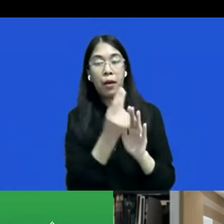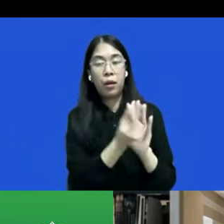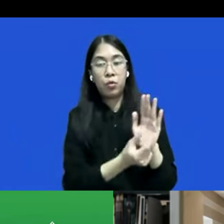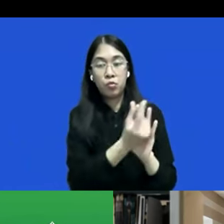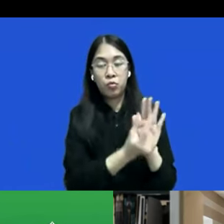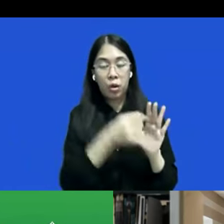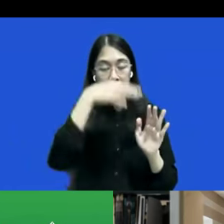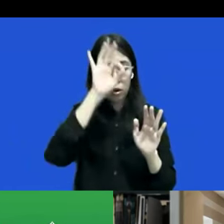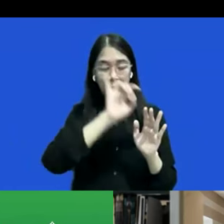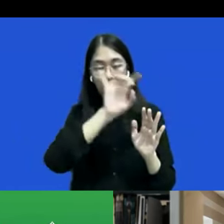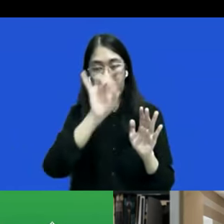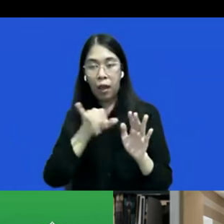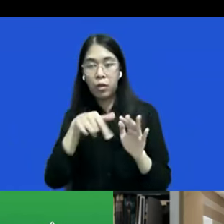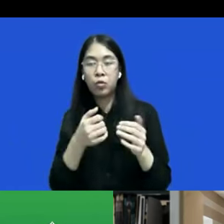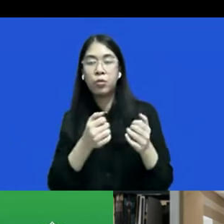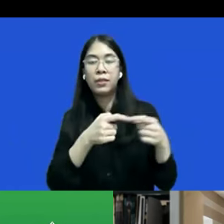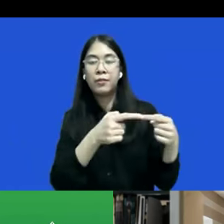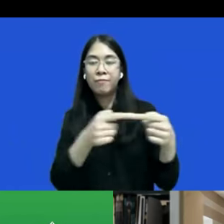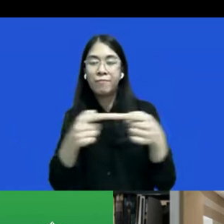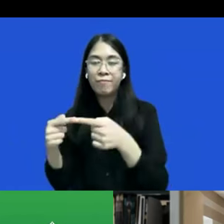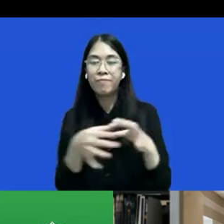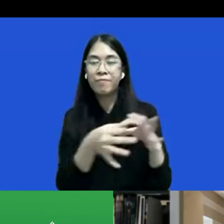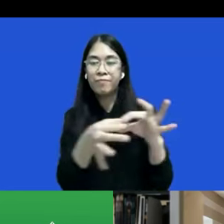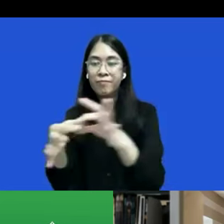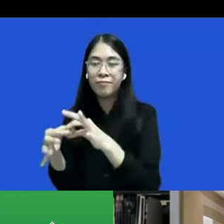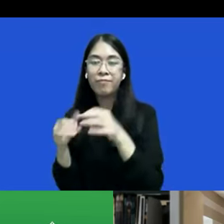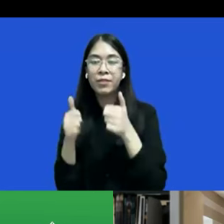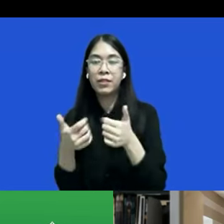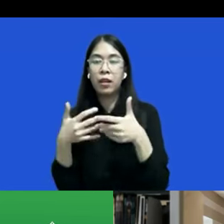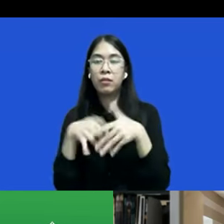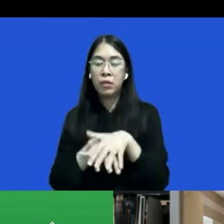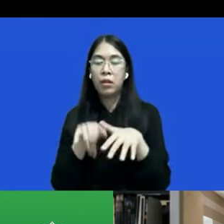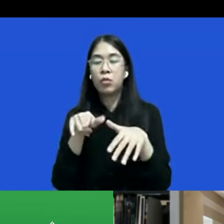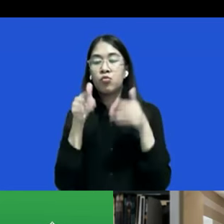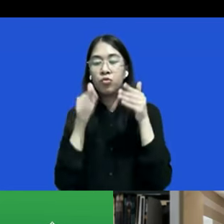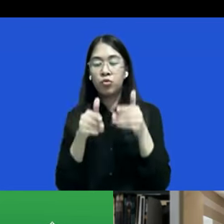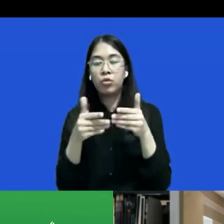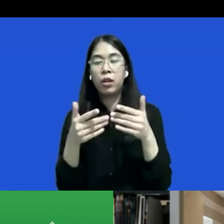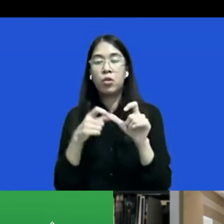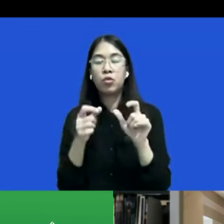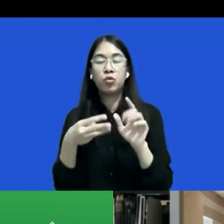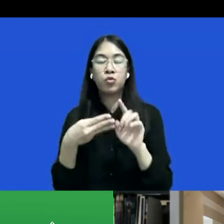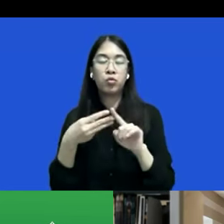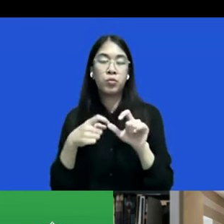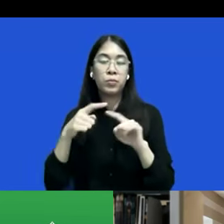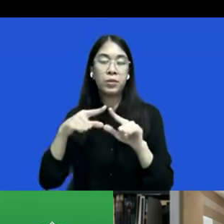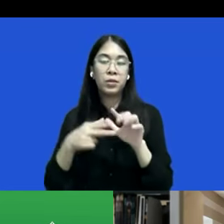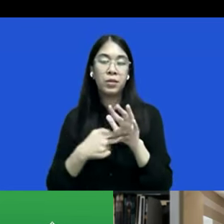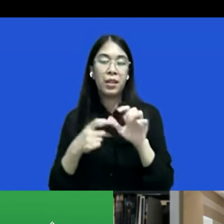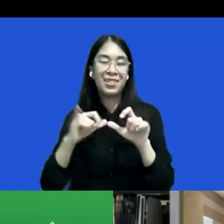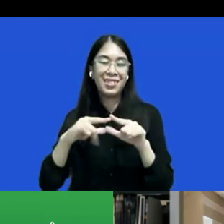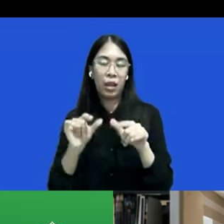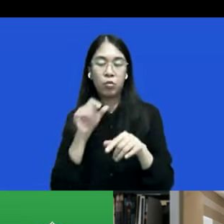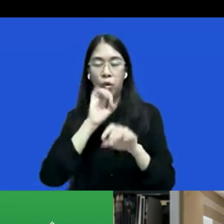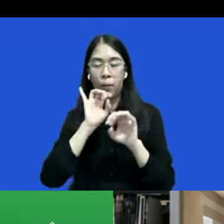diselaraskan sehingga bisa lebih lebih sinkron ya, terutama secara apa substansial. Mungkin itu komentar secara umum ya, Mbak Rani ya, pada